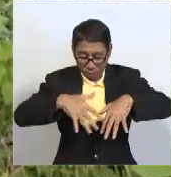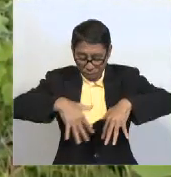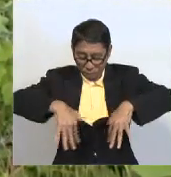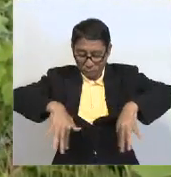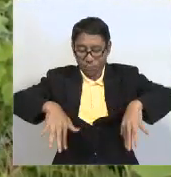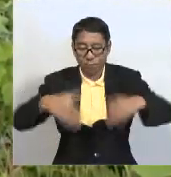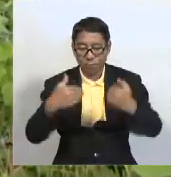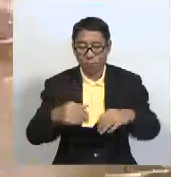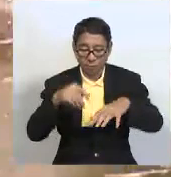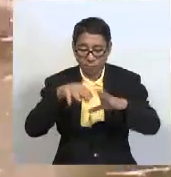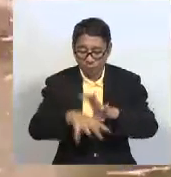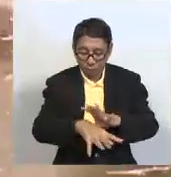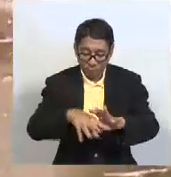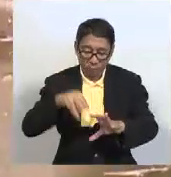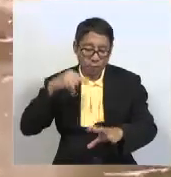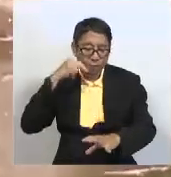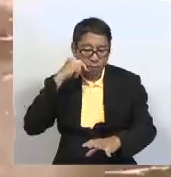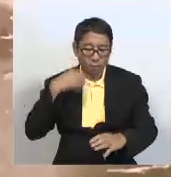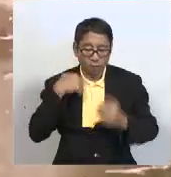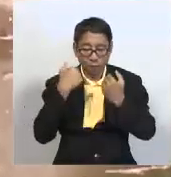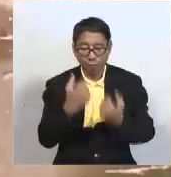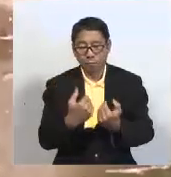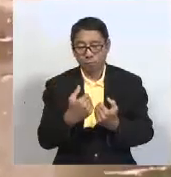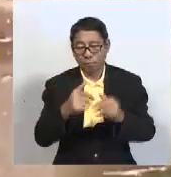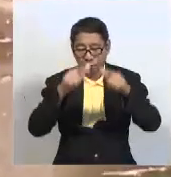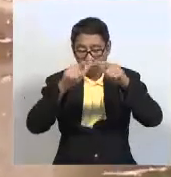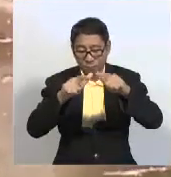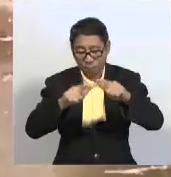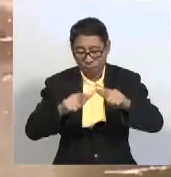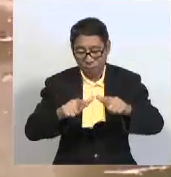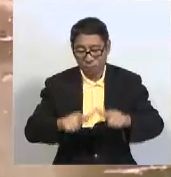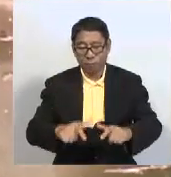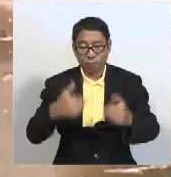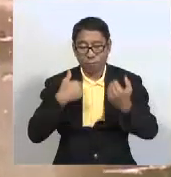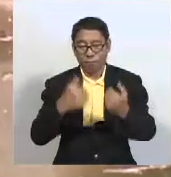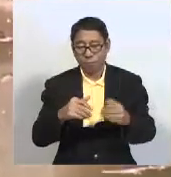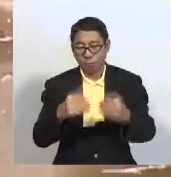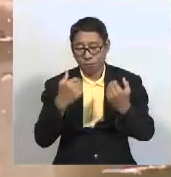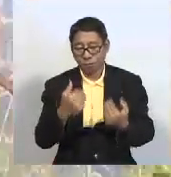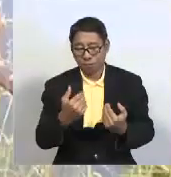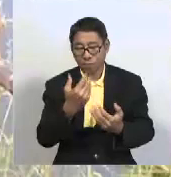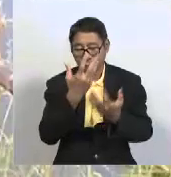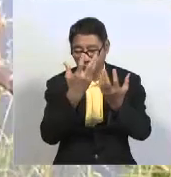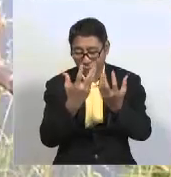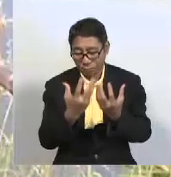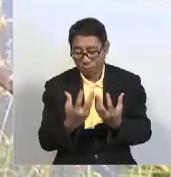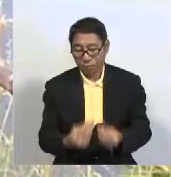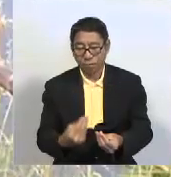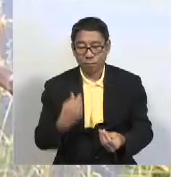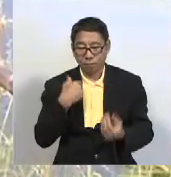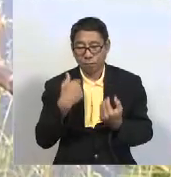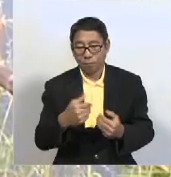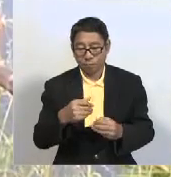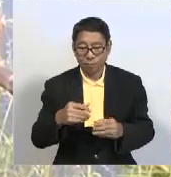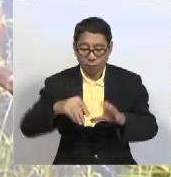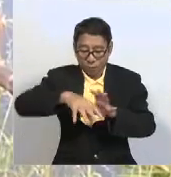ญบริเวณสถานีสูบน้ำแรงต่ำหลังจากปริมาณได้ลดระดับลงต่อเนื่องจนใกล้จึงหัวสูบ